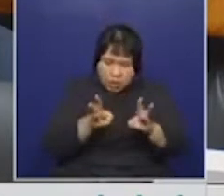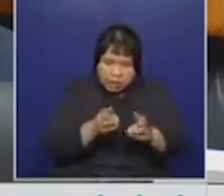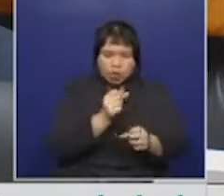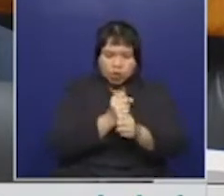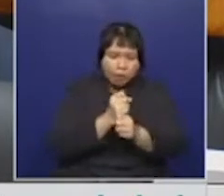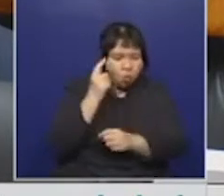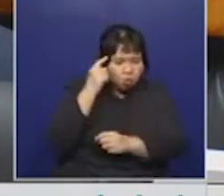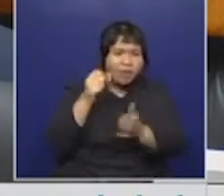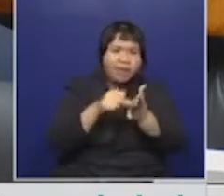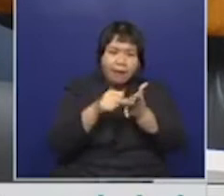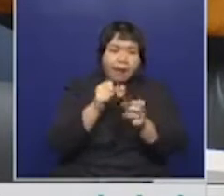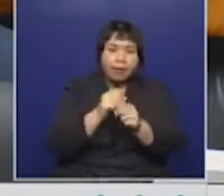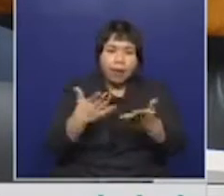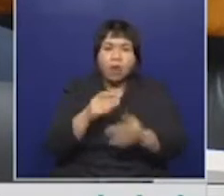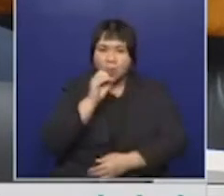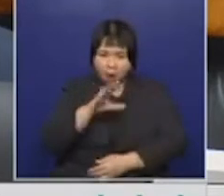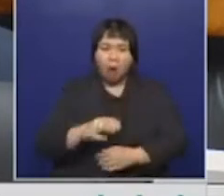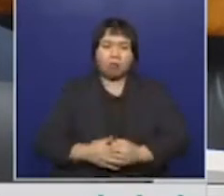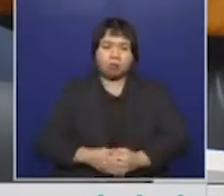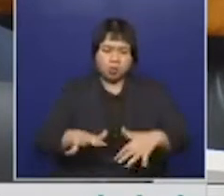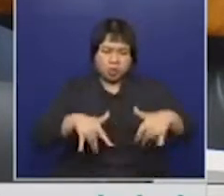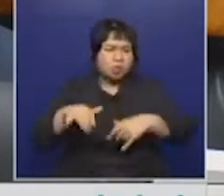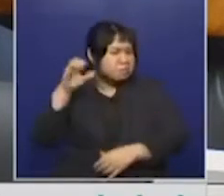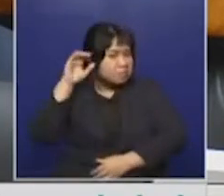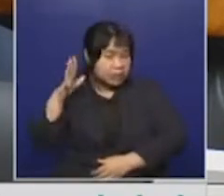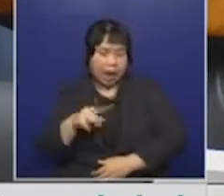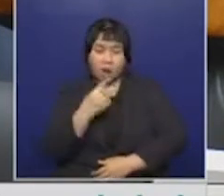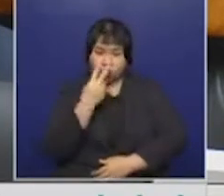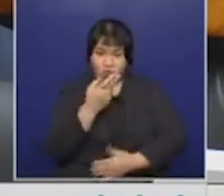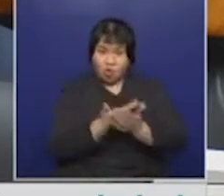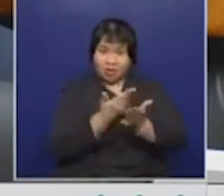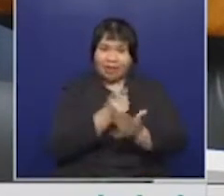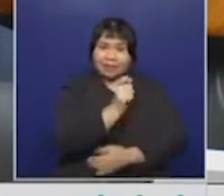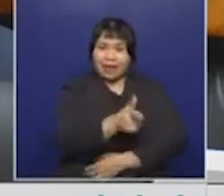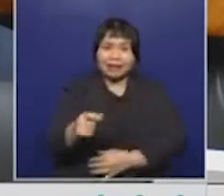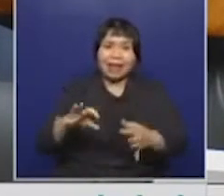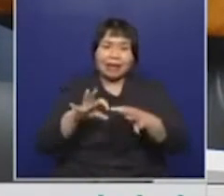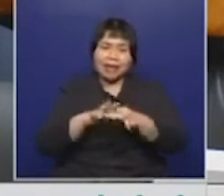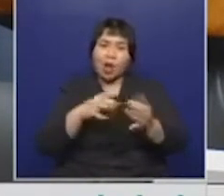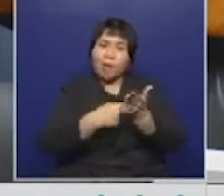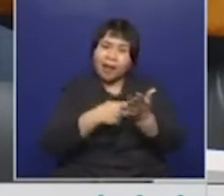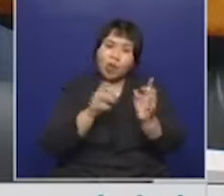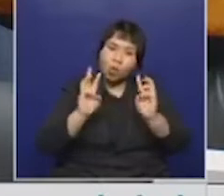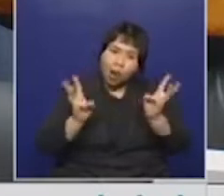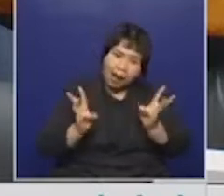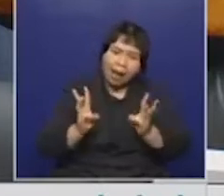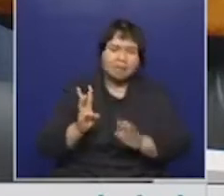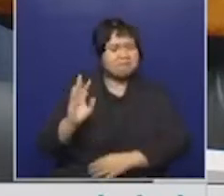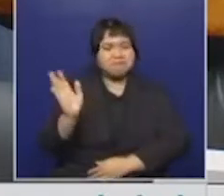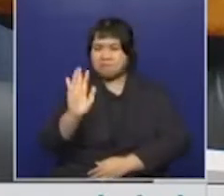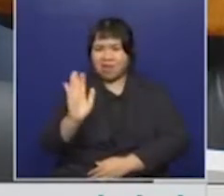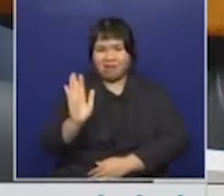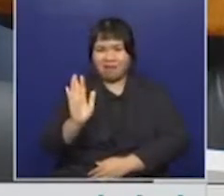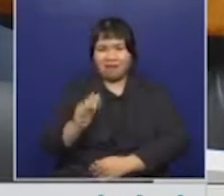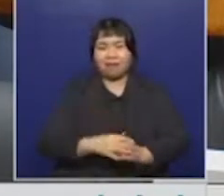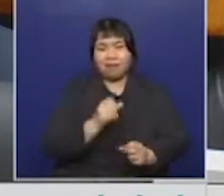กับประชาชนได้อย่างไรคะแล้วตัวเลขการจ่ายเงินประกันบ้านนานี้จะใช้เป็นหลักในการอ้างอิงคนว่างงานทั้ง